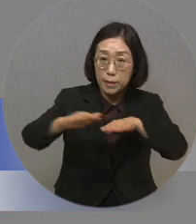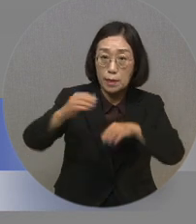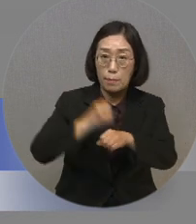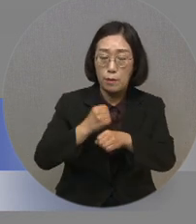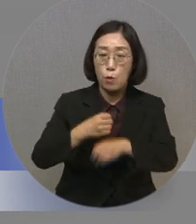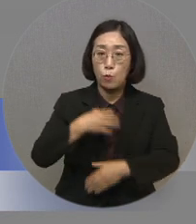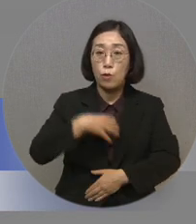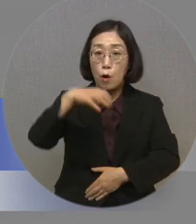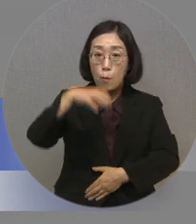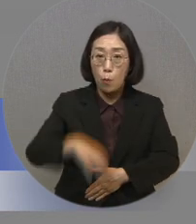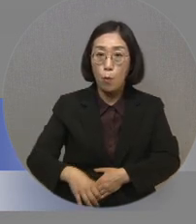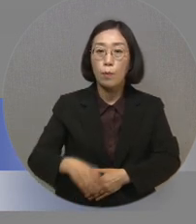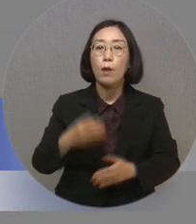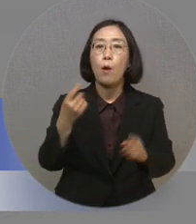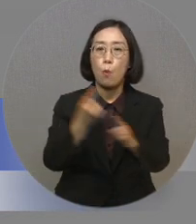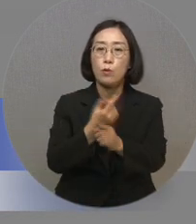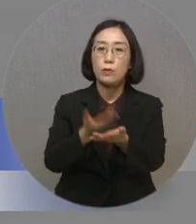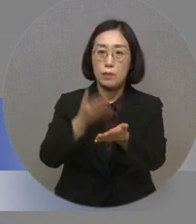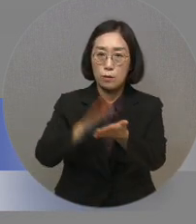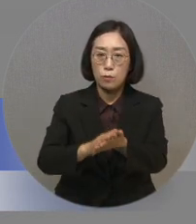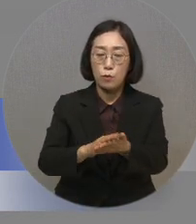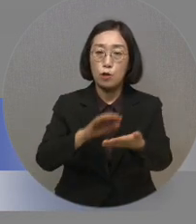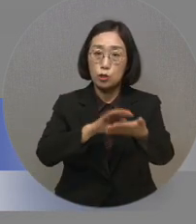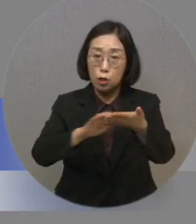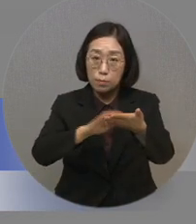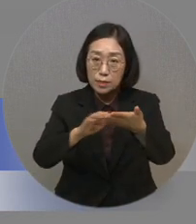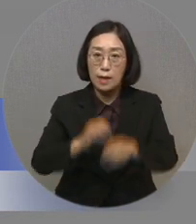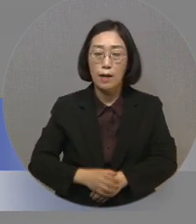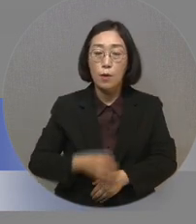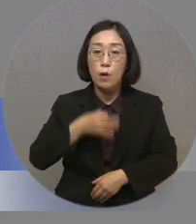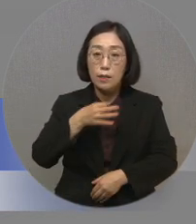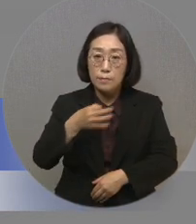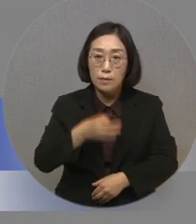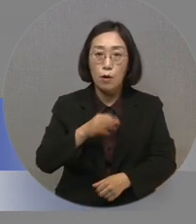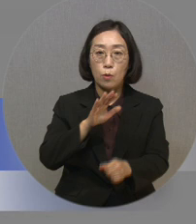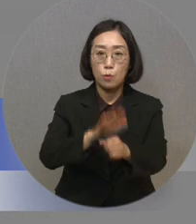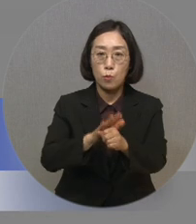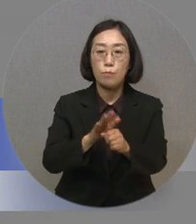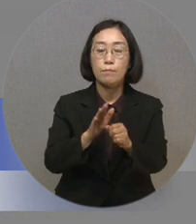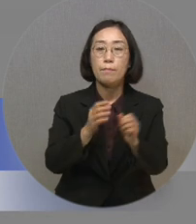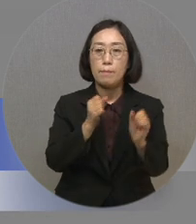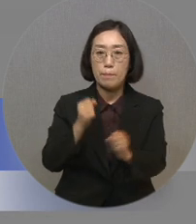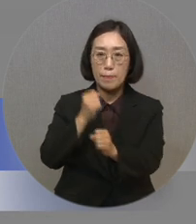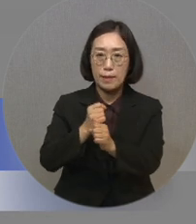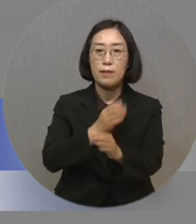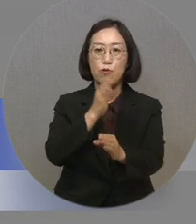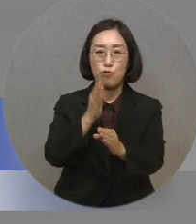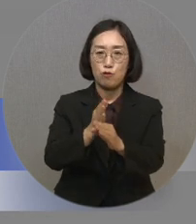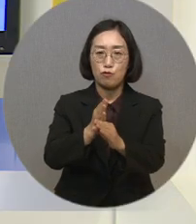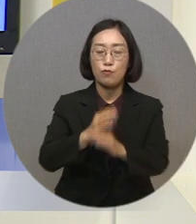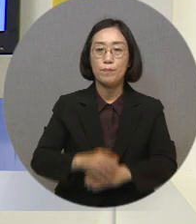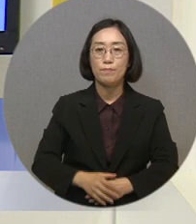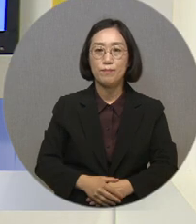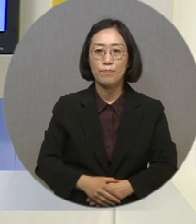구간 안전난간 설치, 점자 음성 인식 안내판 등을 설치 중에 있습니다.